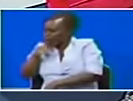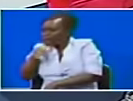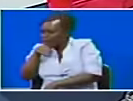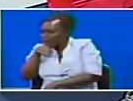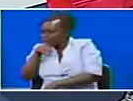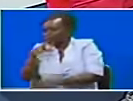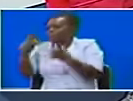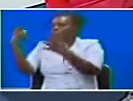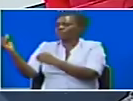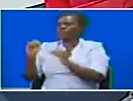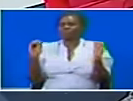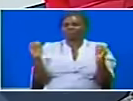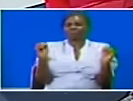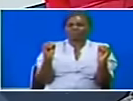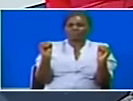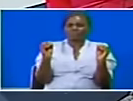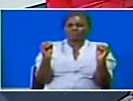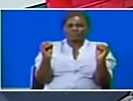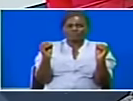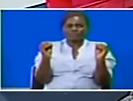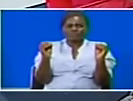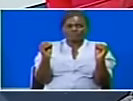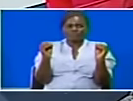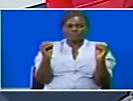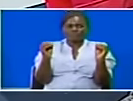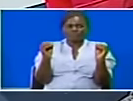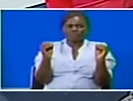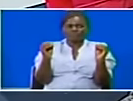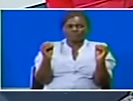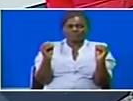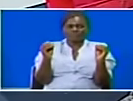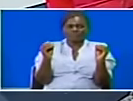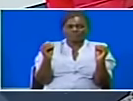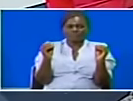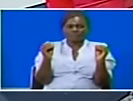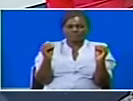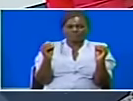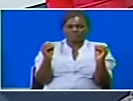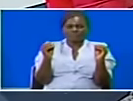Mtazamaji usiende mbali.